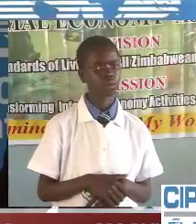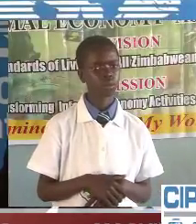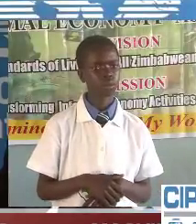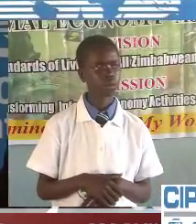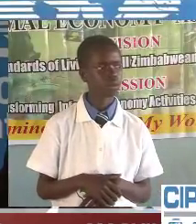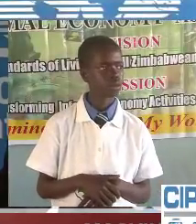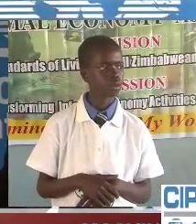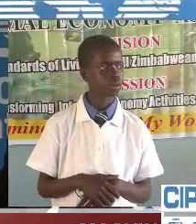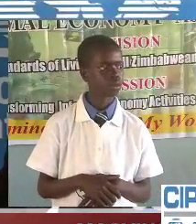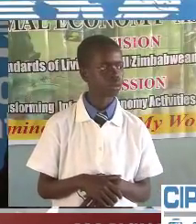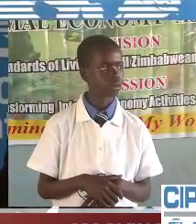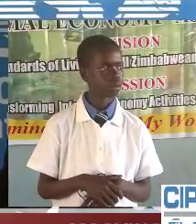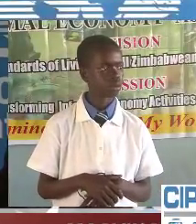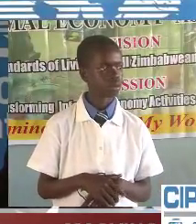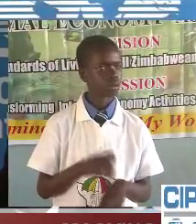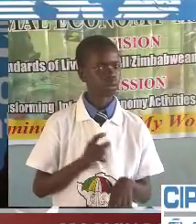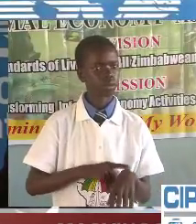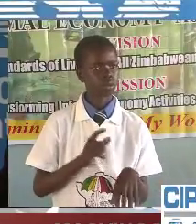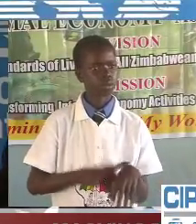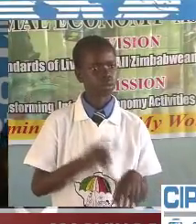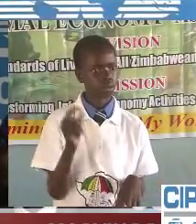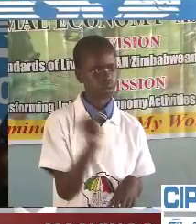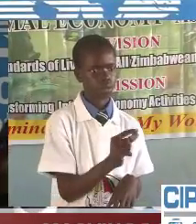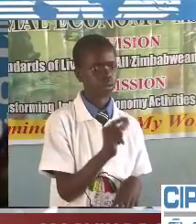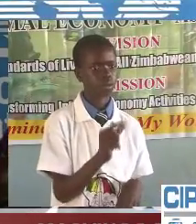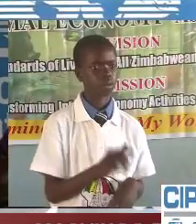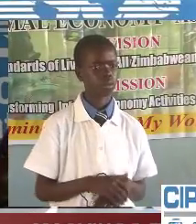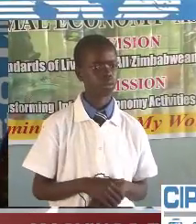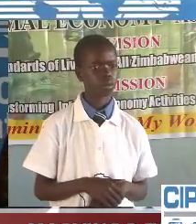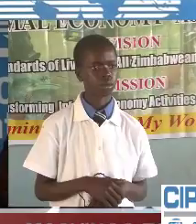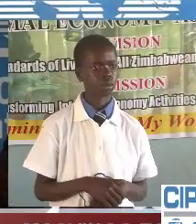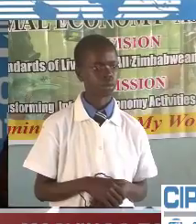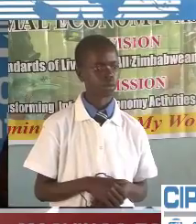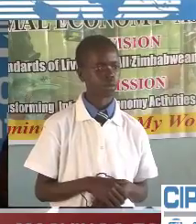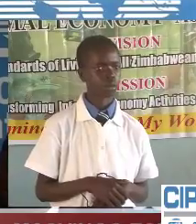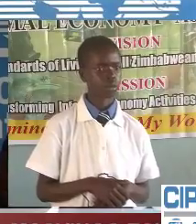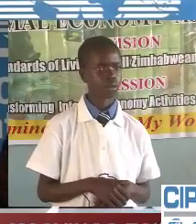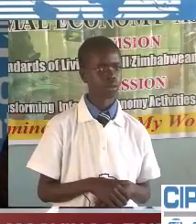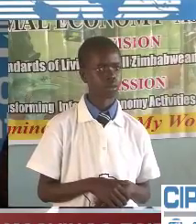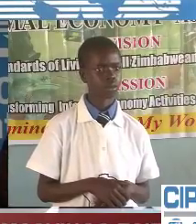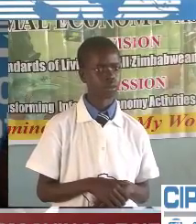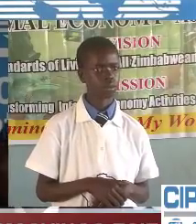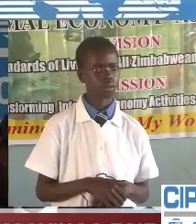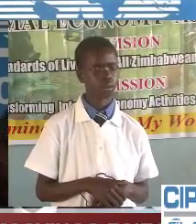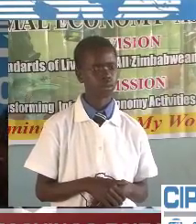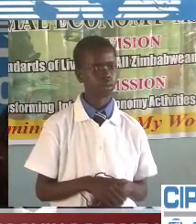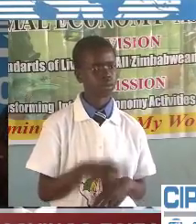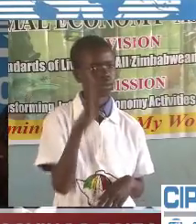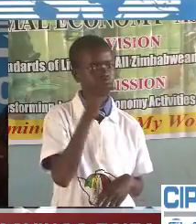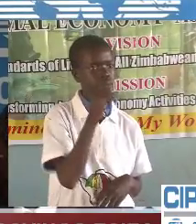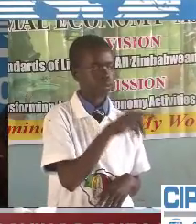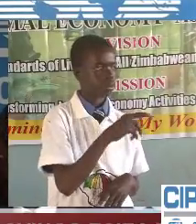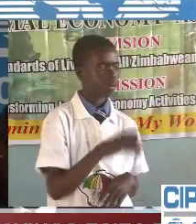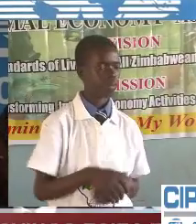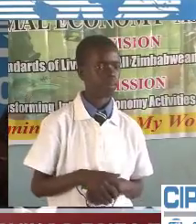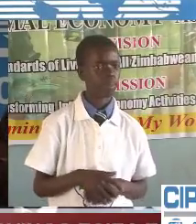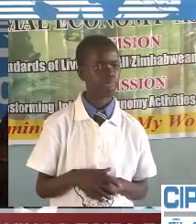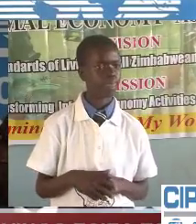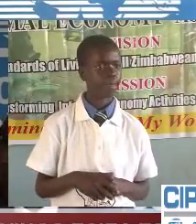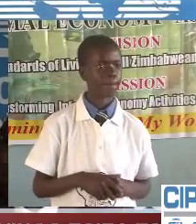panguva tochicheka, ndizvo nai. Aiwa, tinotenda. Iye